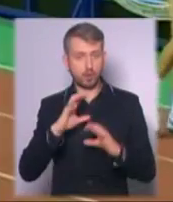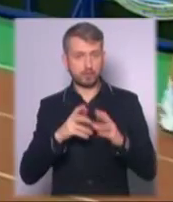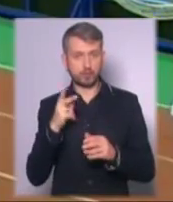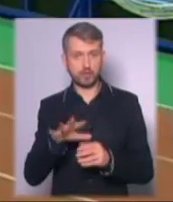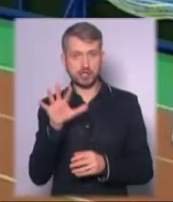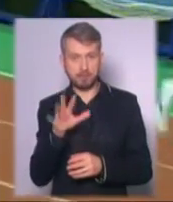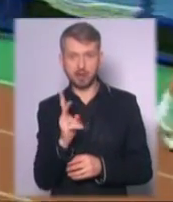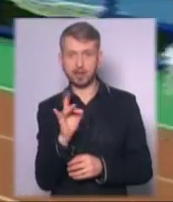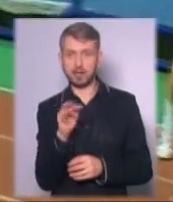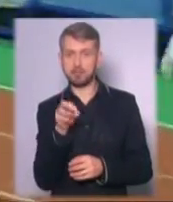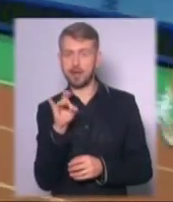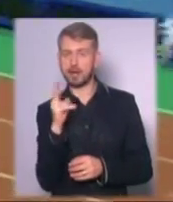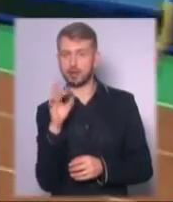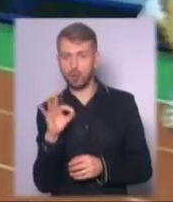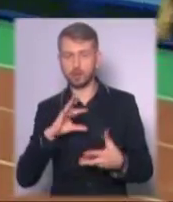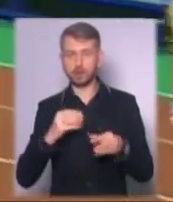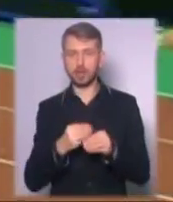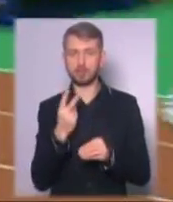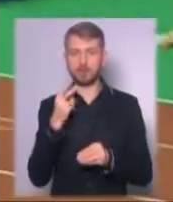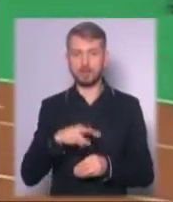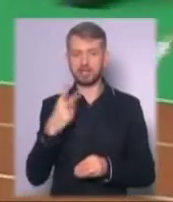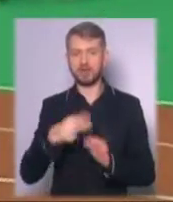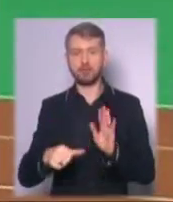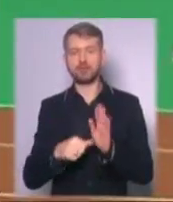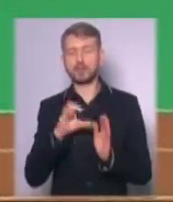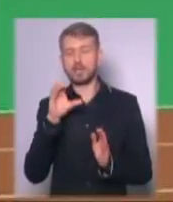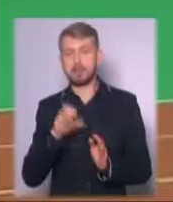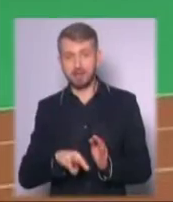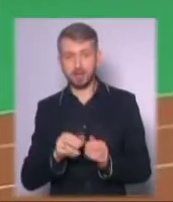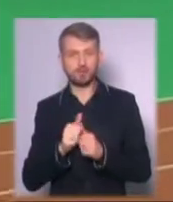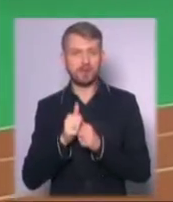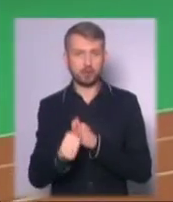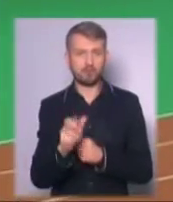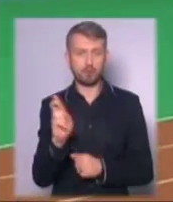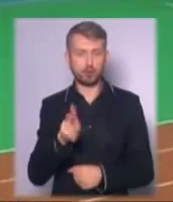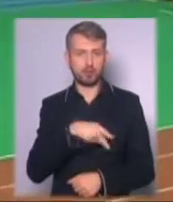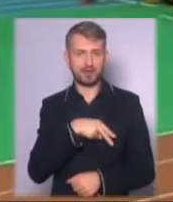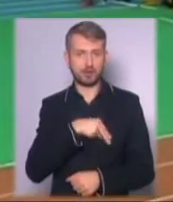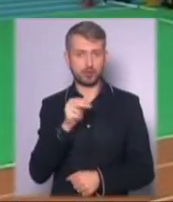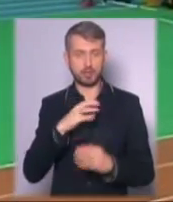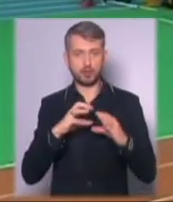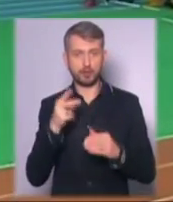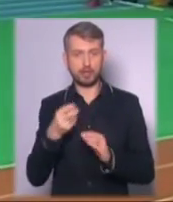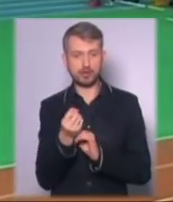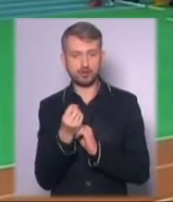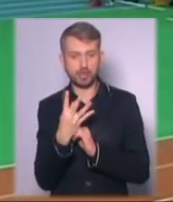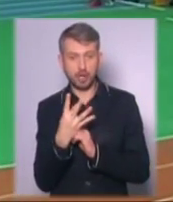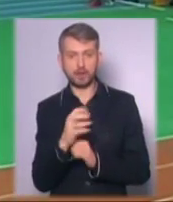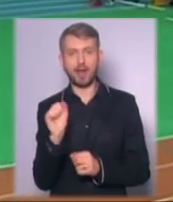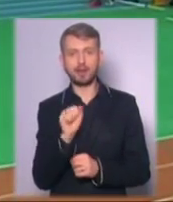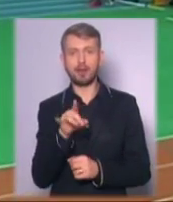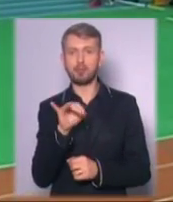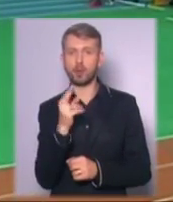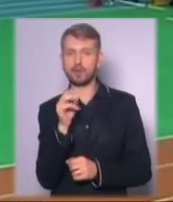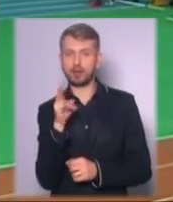Юрій Кримаренко з результатом 2 метри 26 сантиметрів випередив бронзового призера чемпіонату світу 2014. Андрія